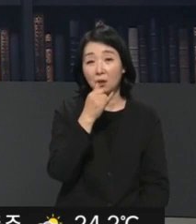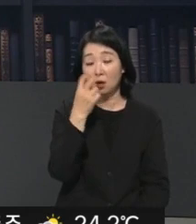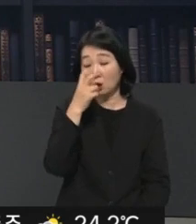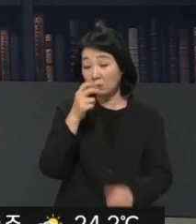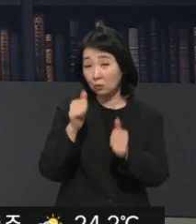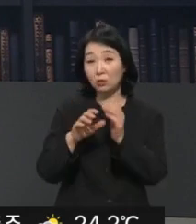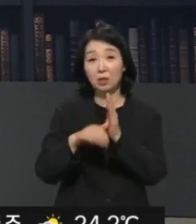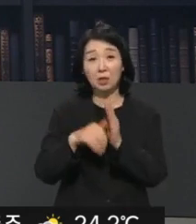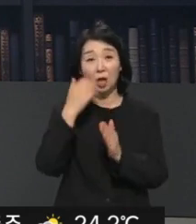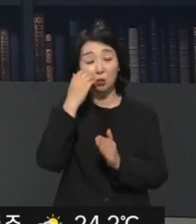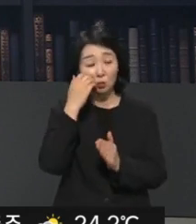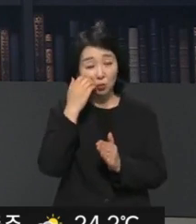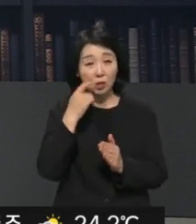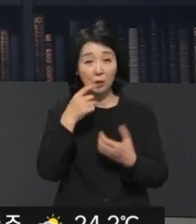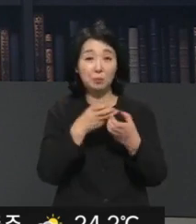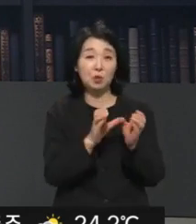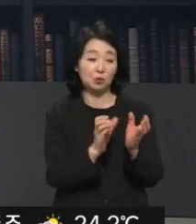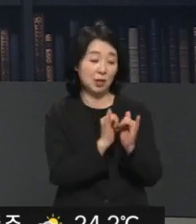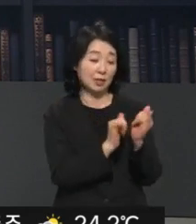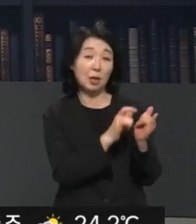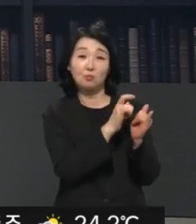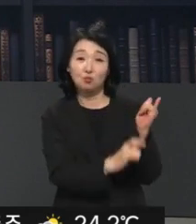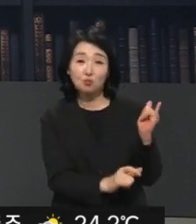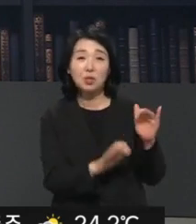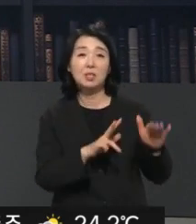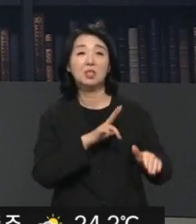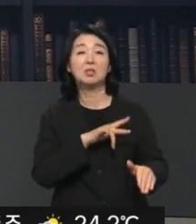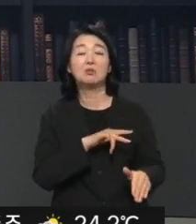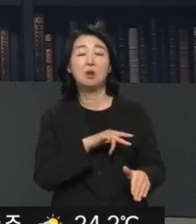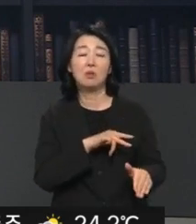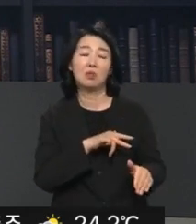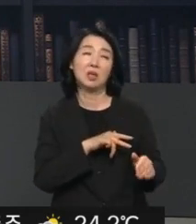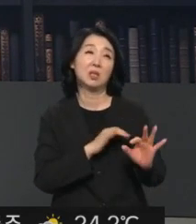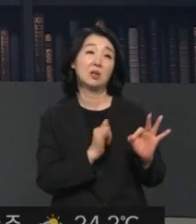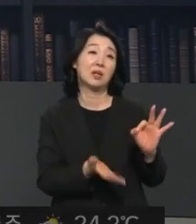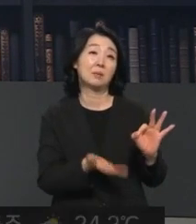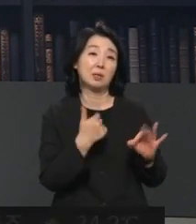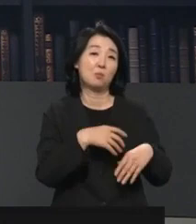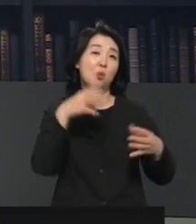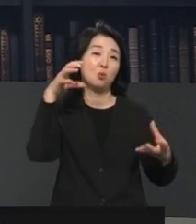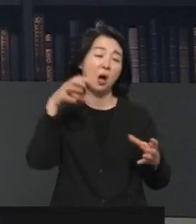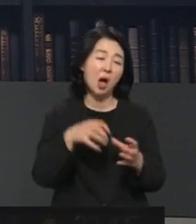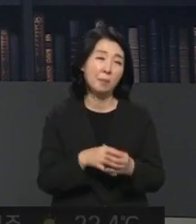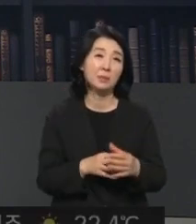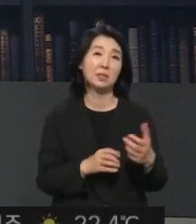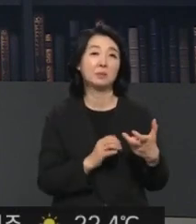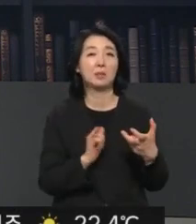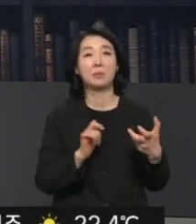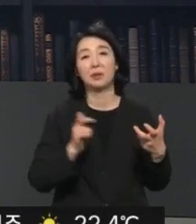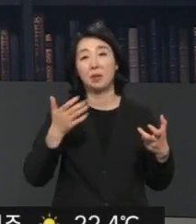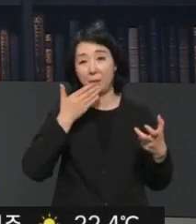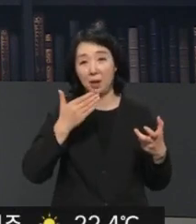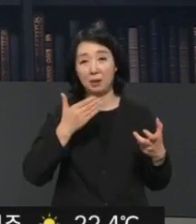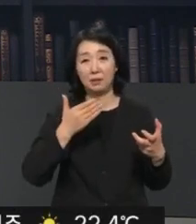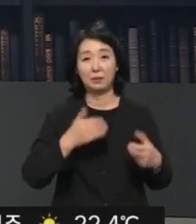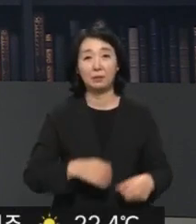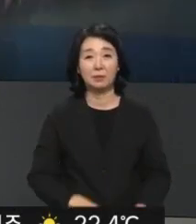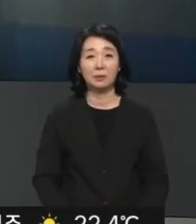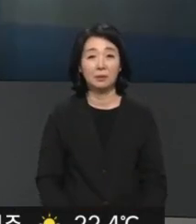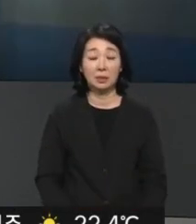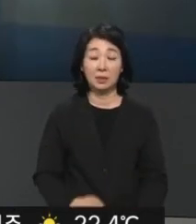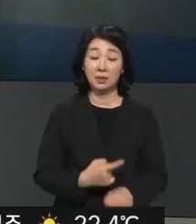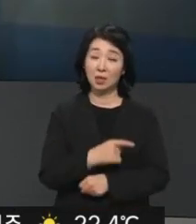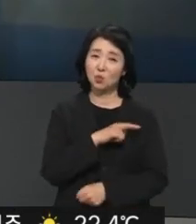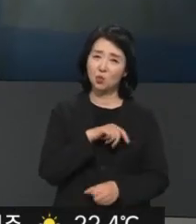수사 선상에 오를 민주당 인사, 현역 의원만 10명 이상이고 이 모두 합치면 70여 명까지 늘어날 가능성도 거론됩니다.